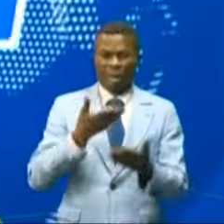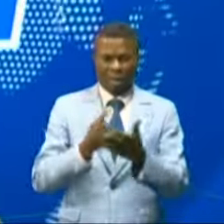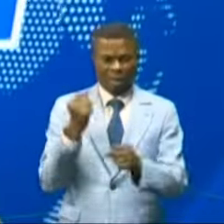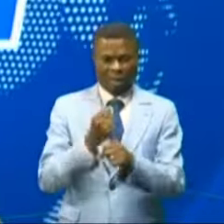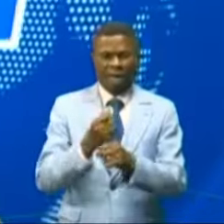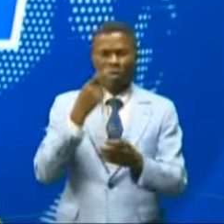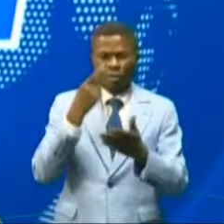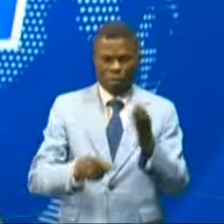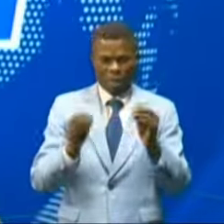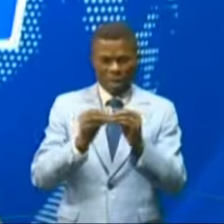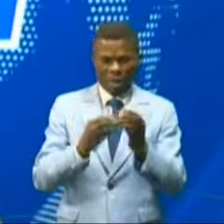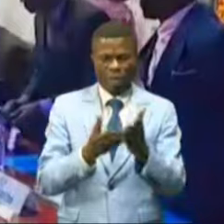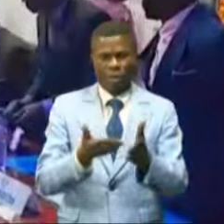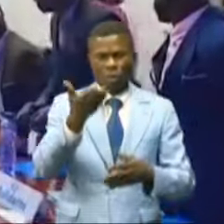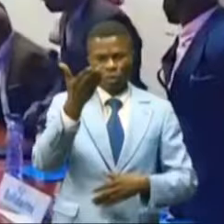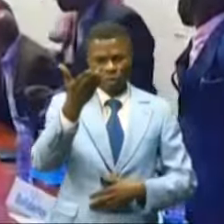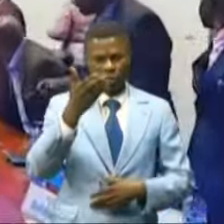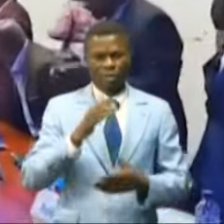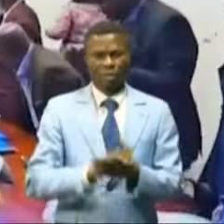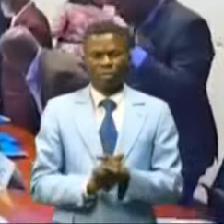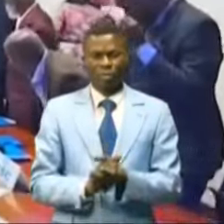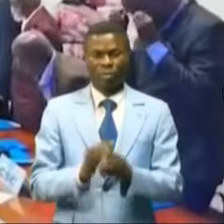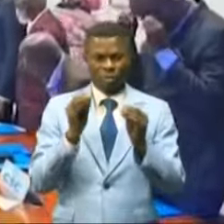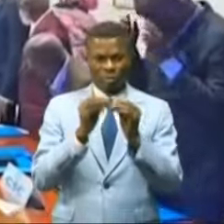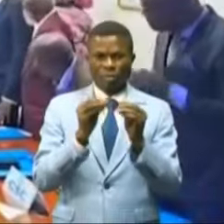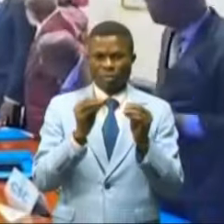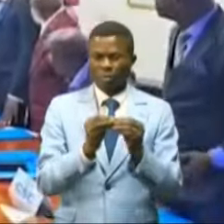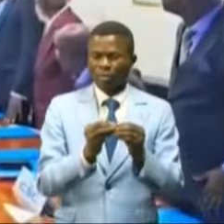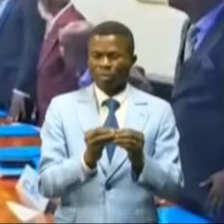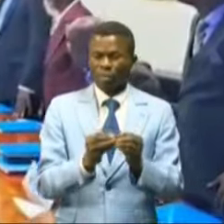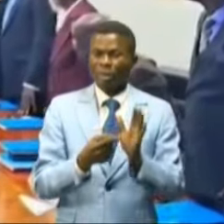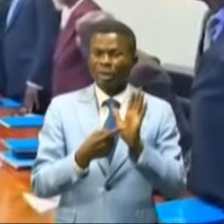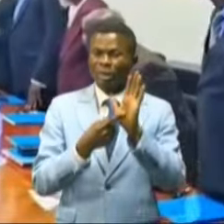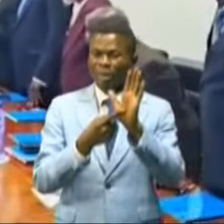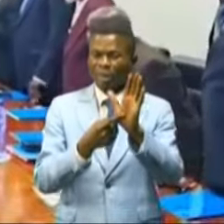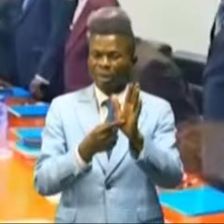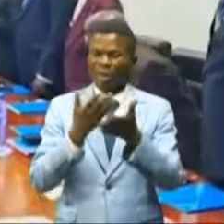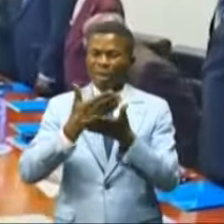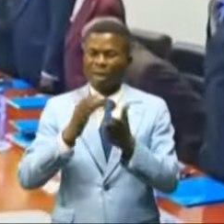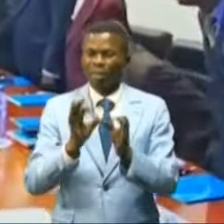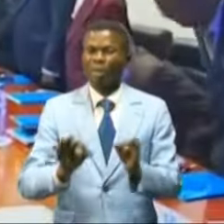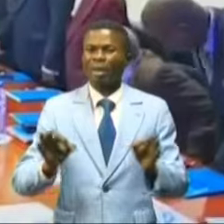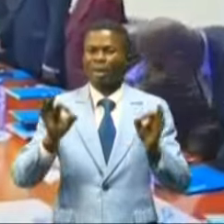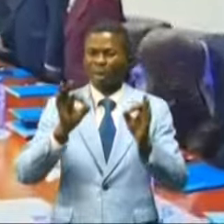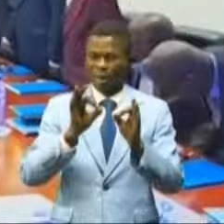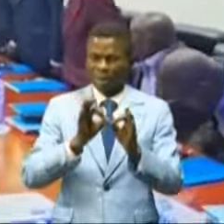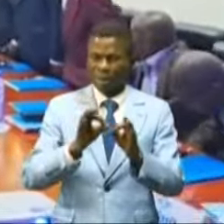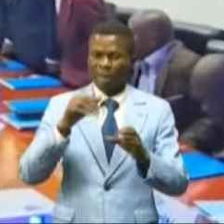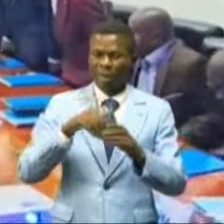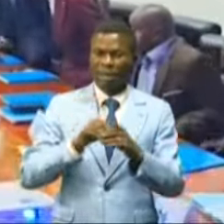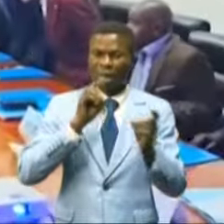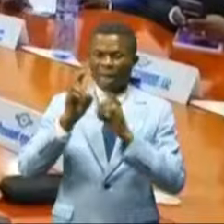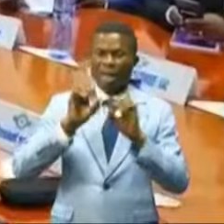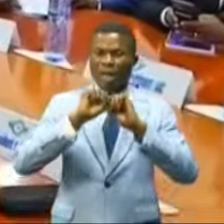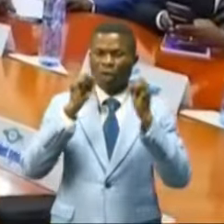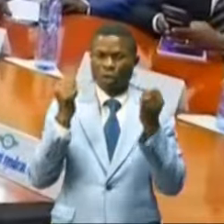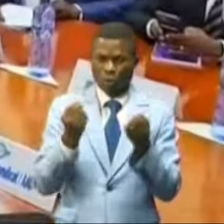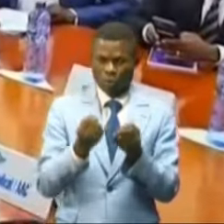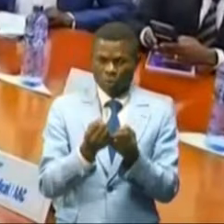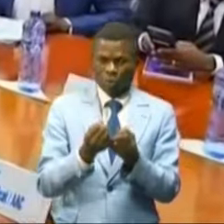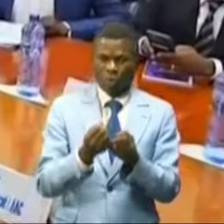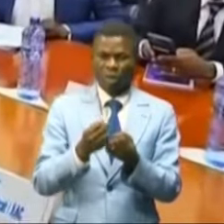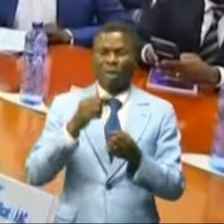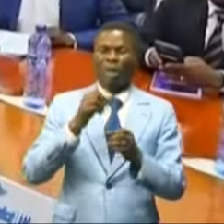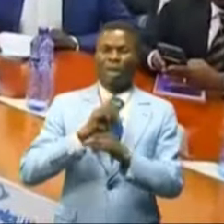à travers ces reportages. C'est une rencontre qui marque une étape significative dans les dialogues sociaux entre les banques